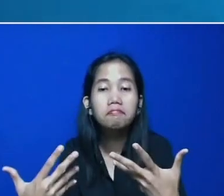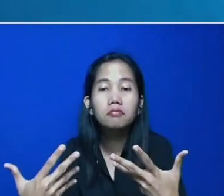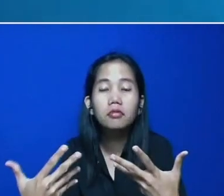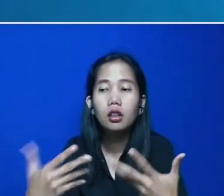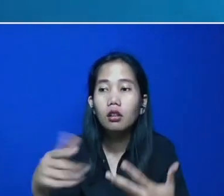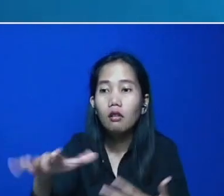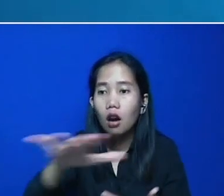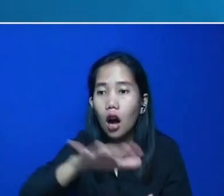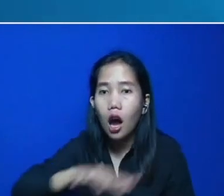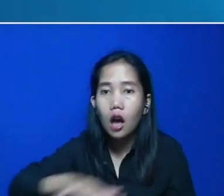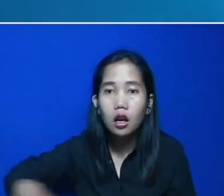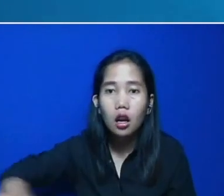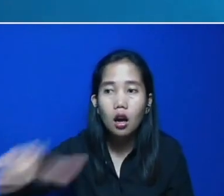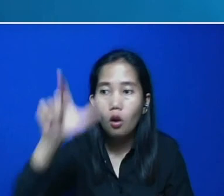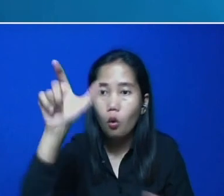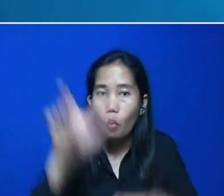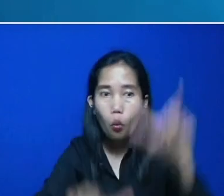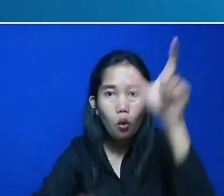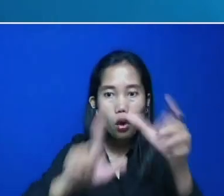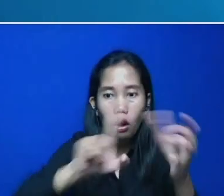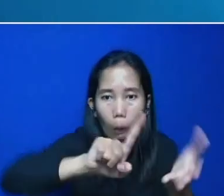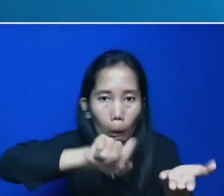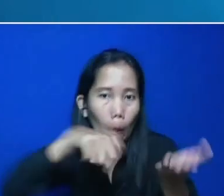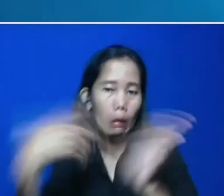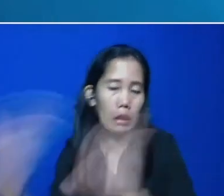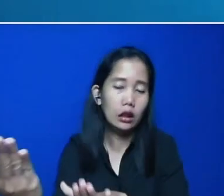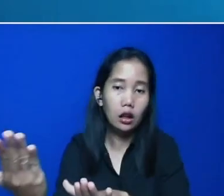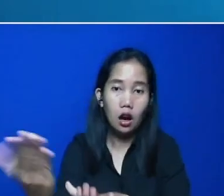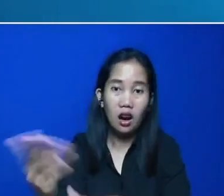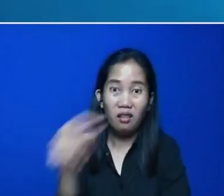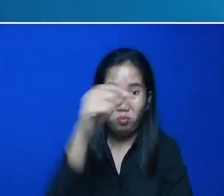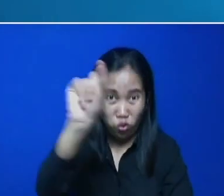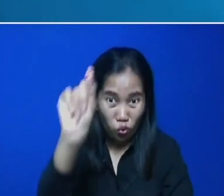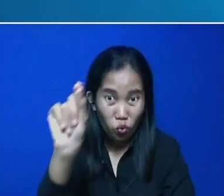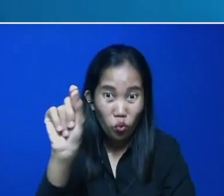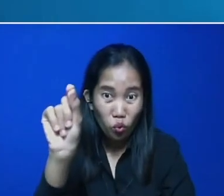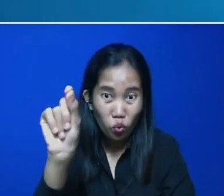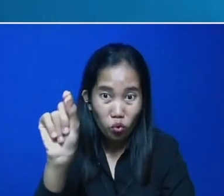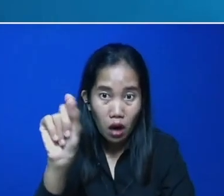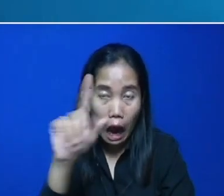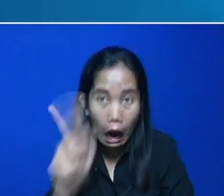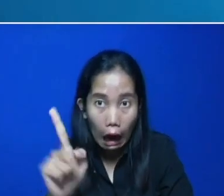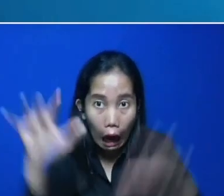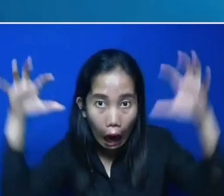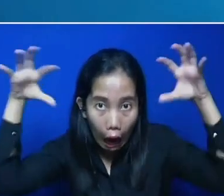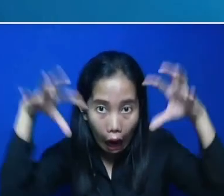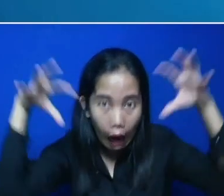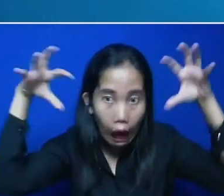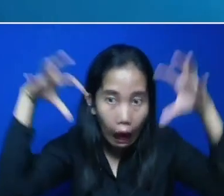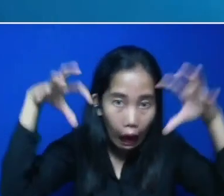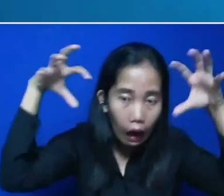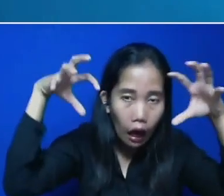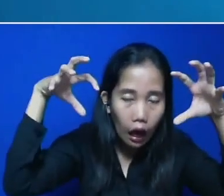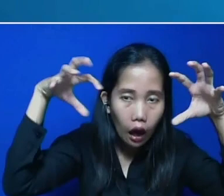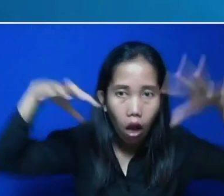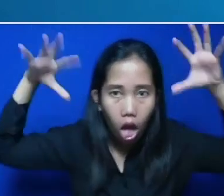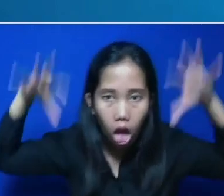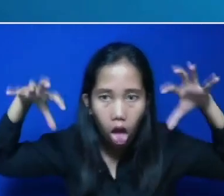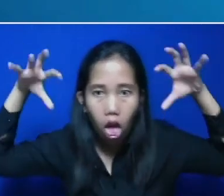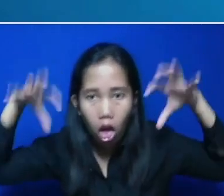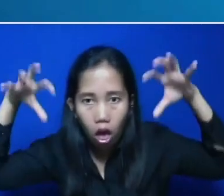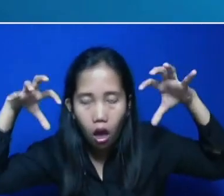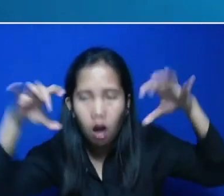orang mati Apakah benar ada hantu Apakah benar ada kuntilanak dan lain sebagainya Mari kita hadir untuk